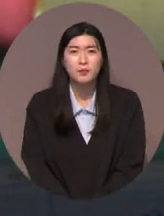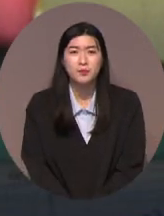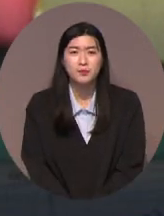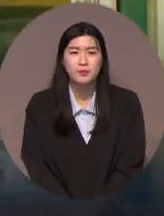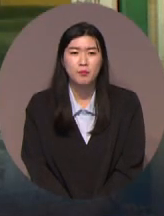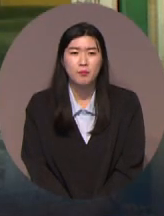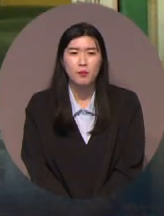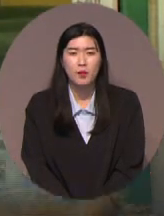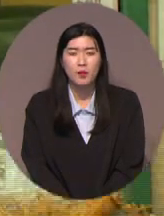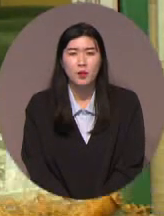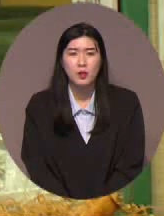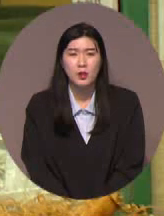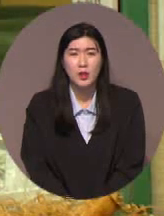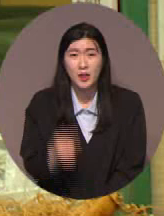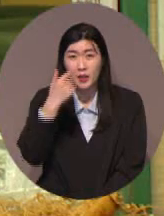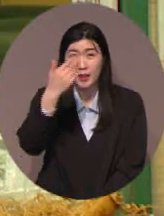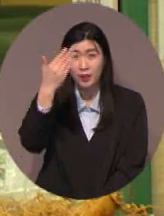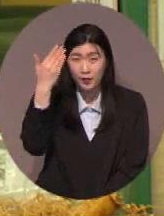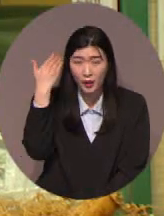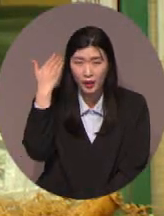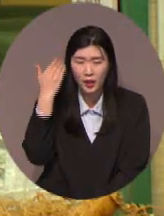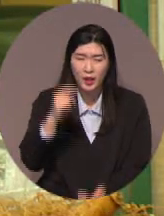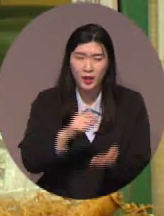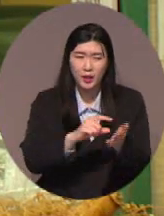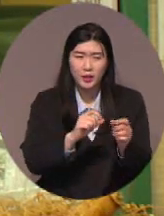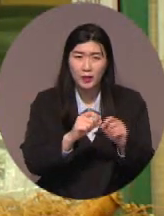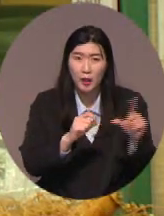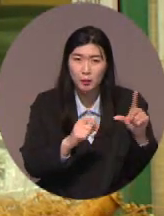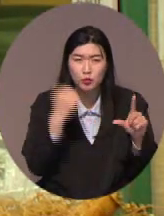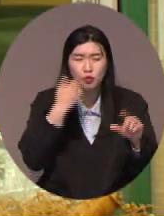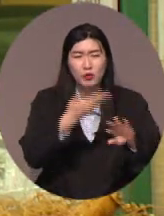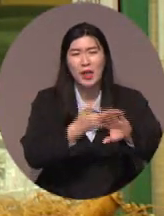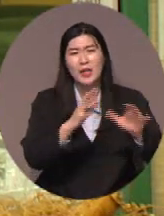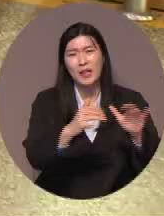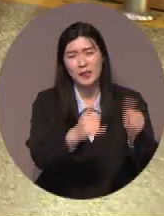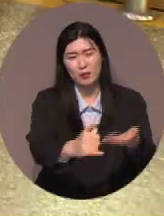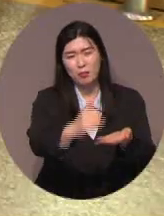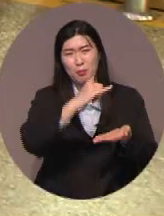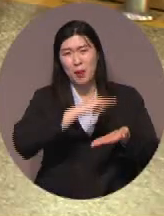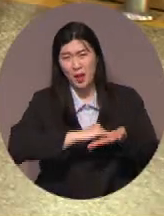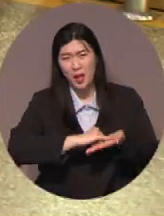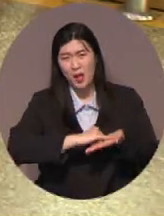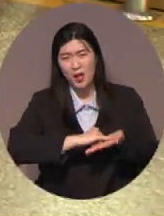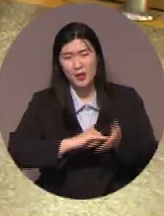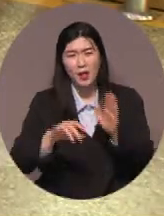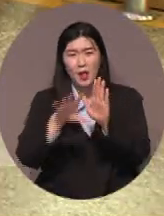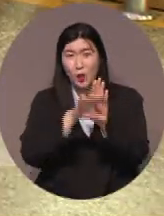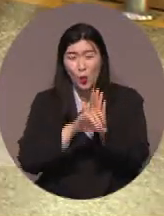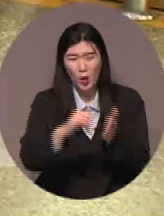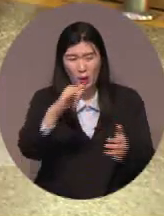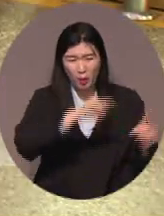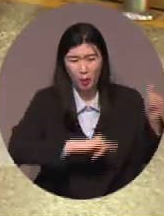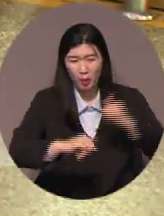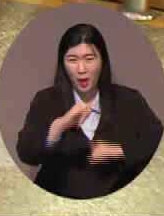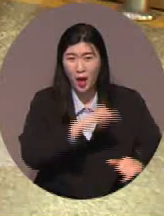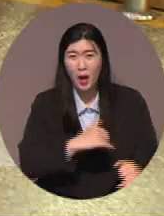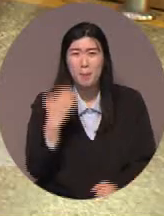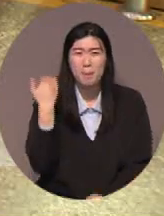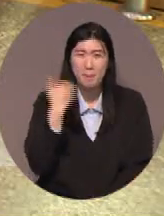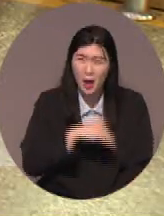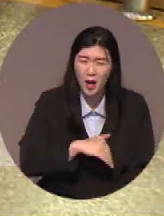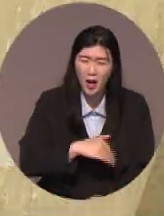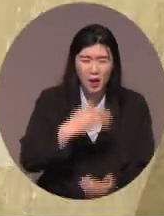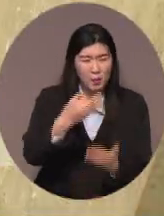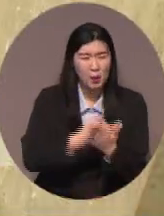매졌어요. 과거 4분의 1 정도를 차지했던 외국인 관광객 수요는 코로나19로 끊긴 이후 회복되지 않고